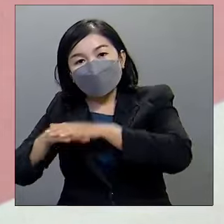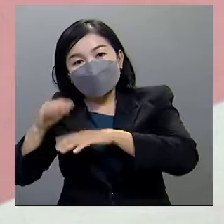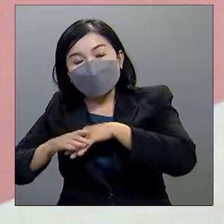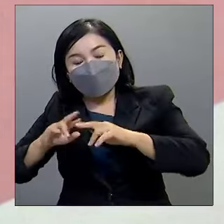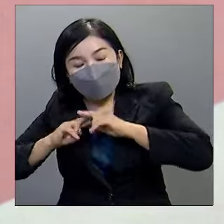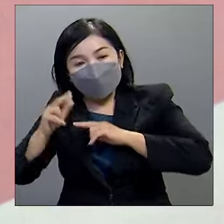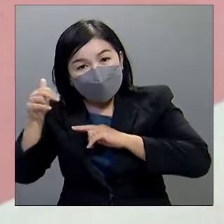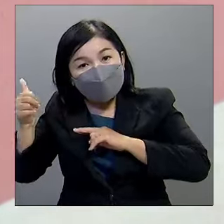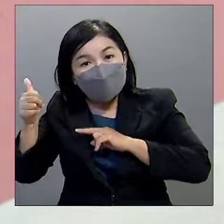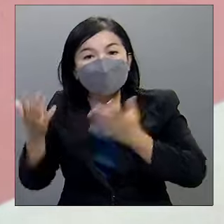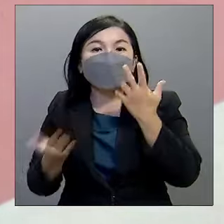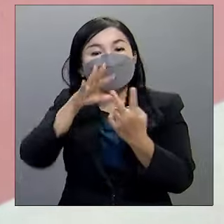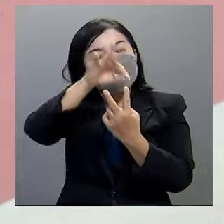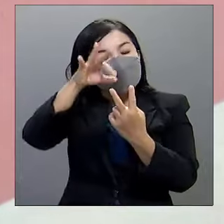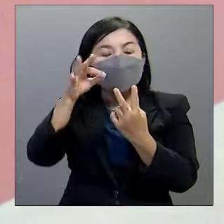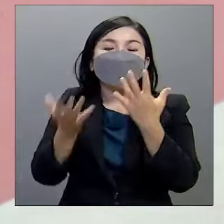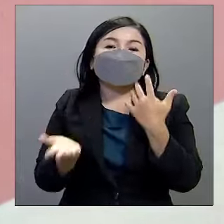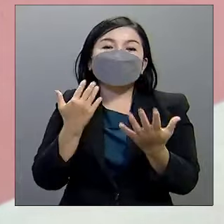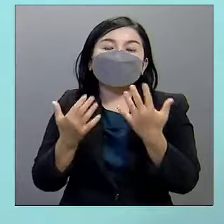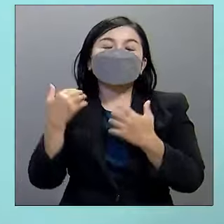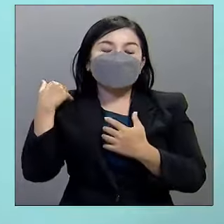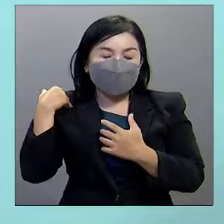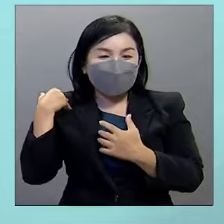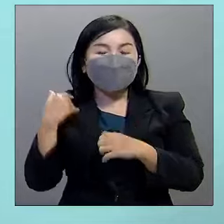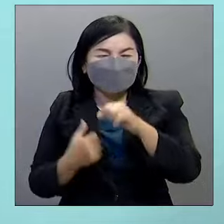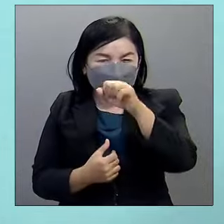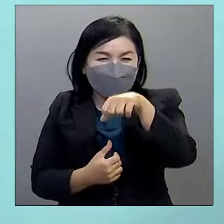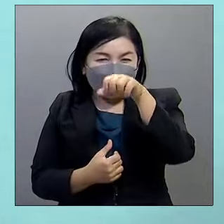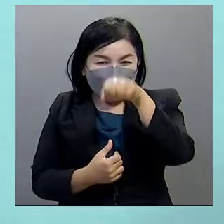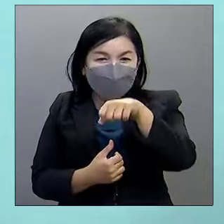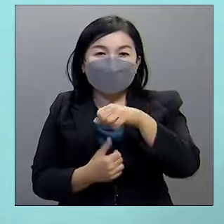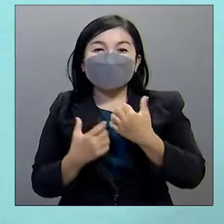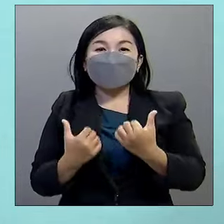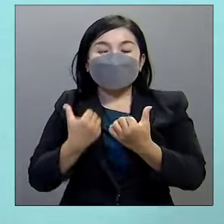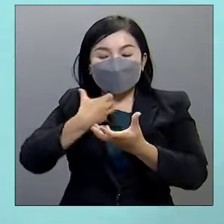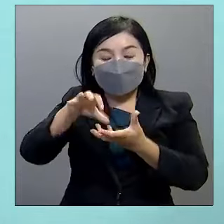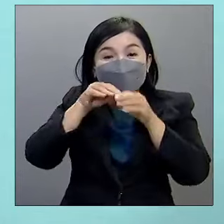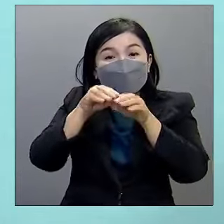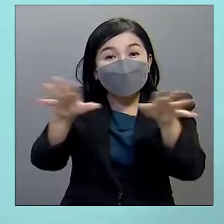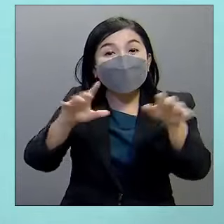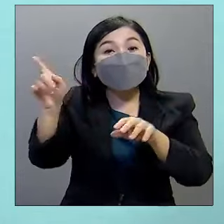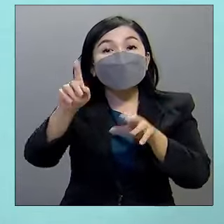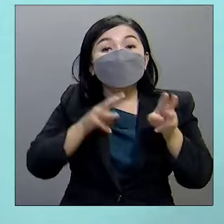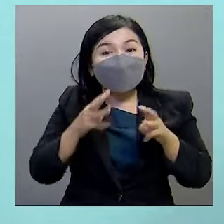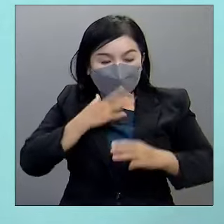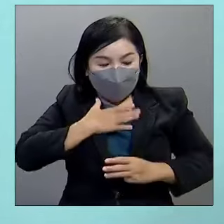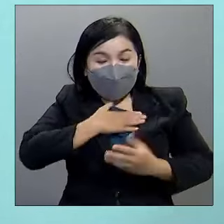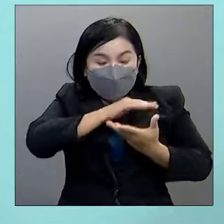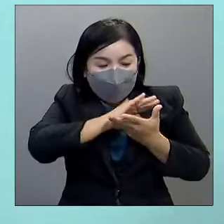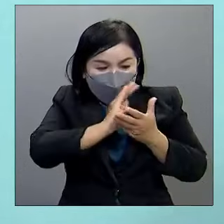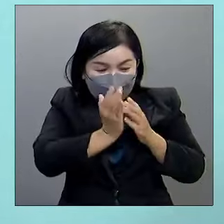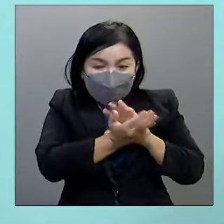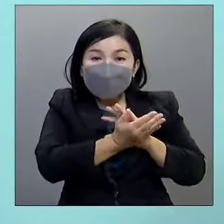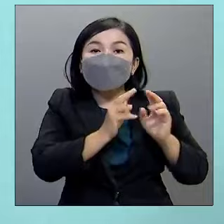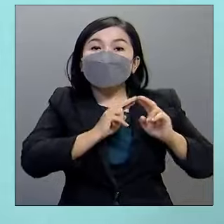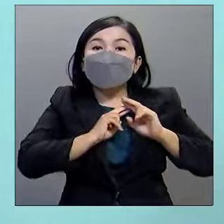เนี่ยก็ต้องบอกว่าก็เป็นทางเลือกที่เข้าท่าเหมือนกันนะ ใช่ค่ะแล้วก็ในหลายๆครั้งในสีสันวาไรตี้เนี่ยเราจะนำเสนอเรื่องราวการปรับตัวนะคะหลายคนเนี่ยต้อง